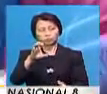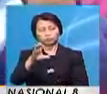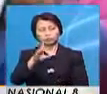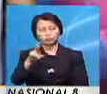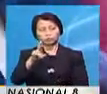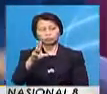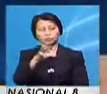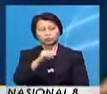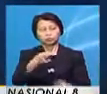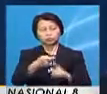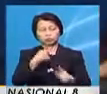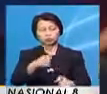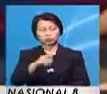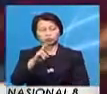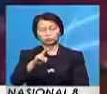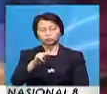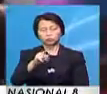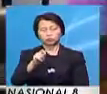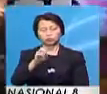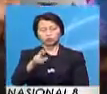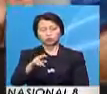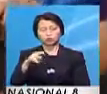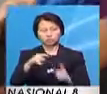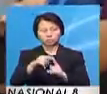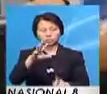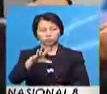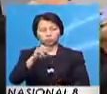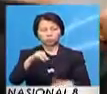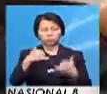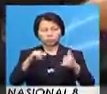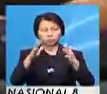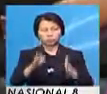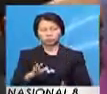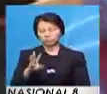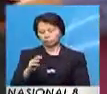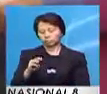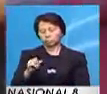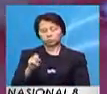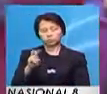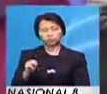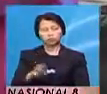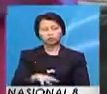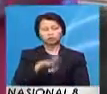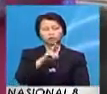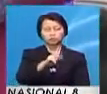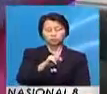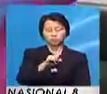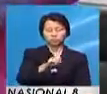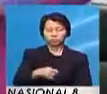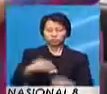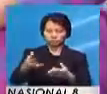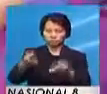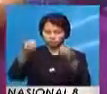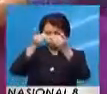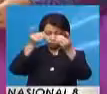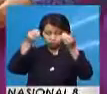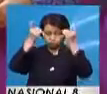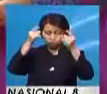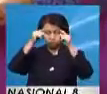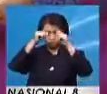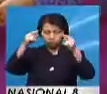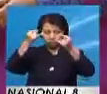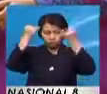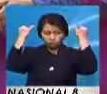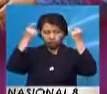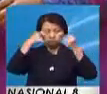RM400,000 daripada UNITA kepada 50 atlet MSN. UNITA akan menawarkan diploma dan ijazah